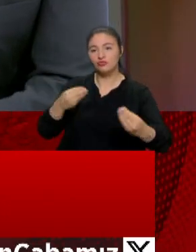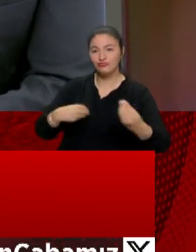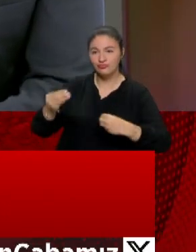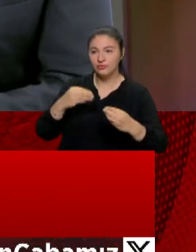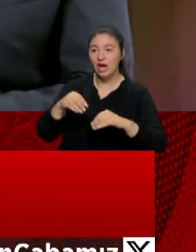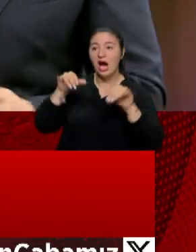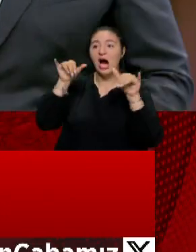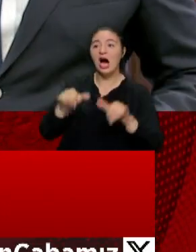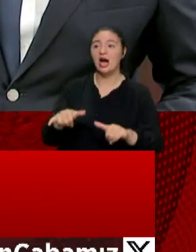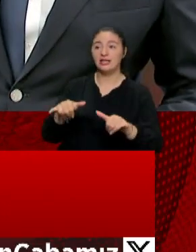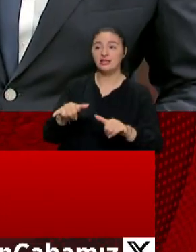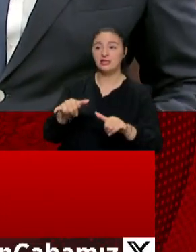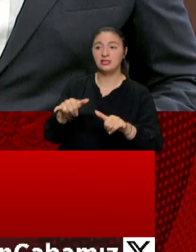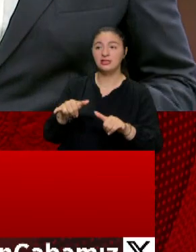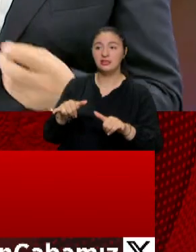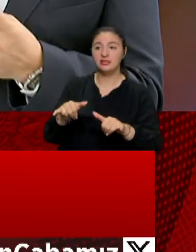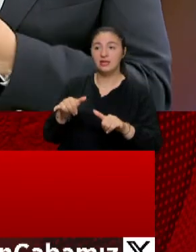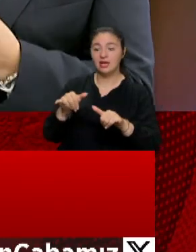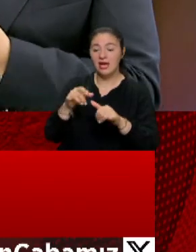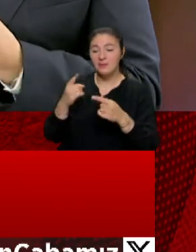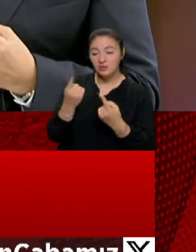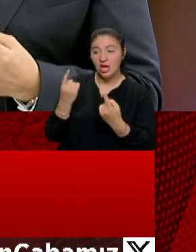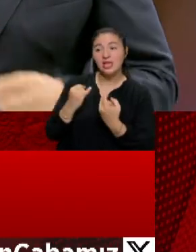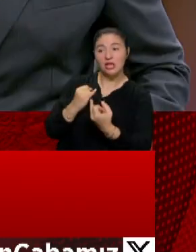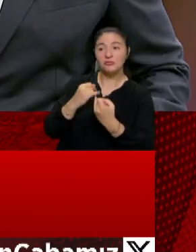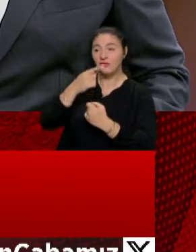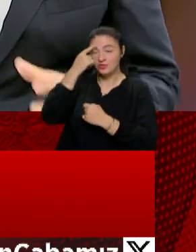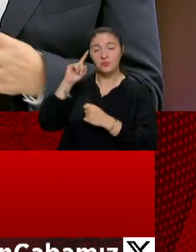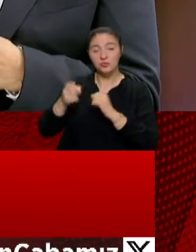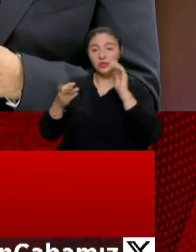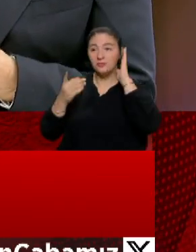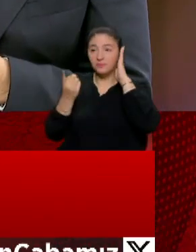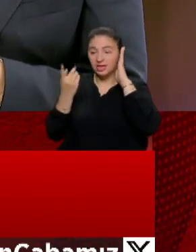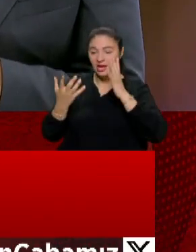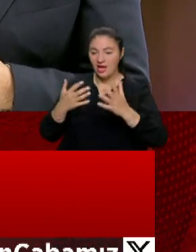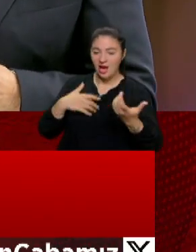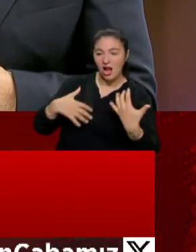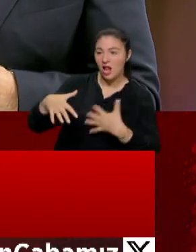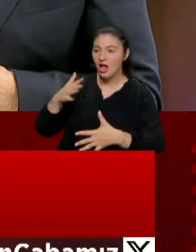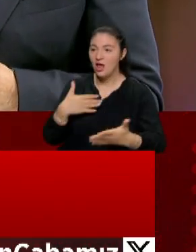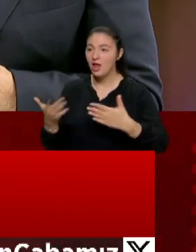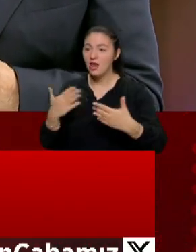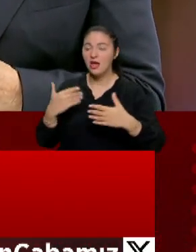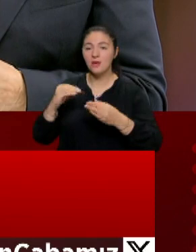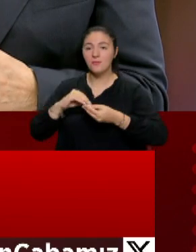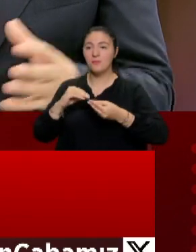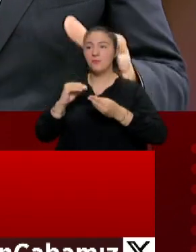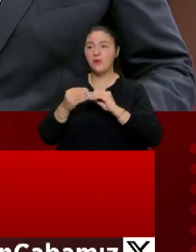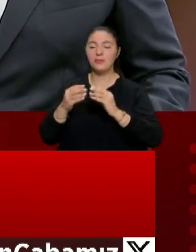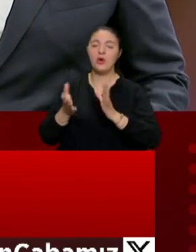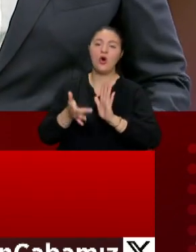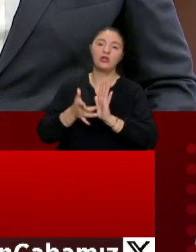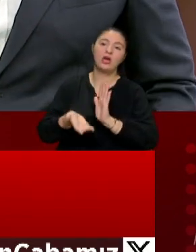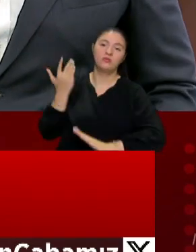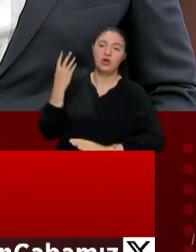yiyecekler aynı bir şeyleri tartışma fırsatı bulacaklar bir kaynaşma sorunu da ortadan